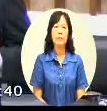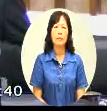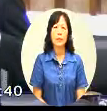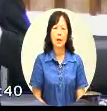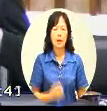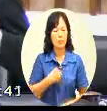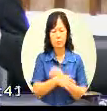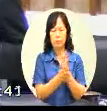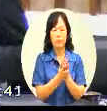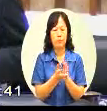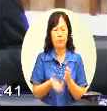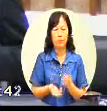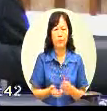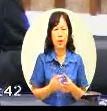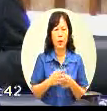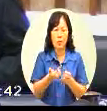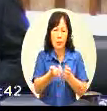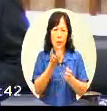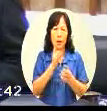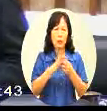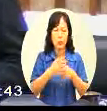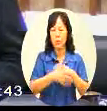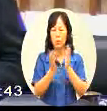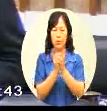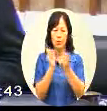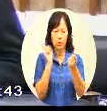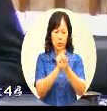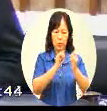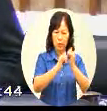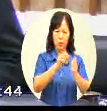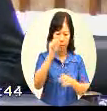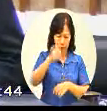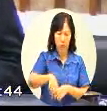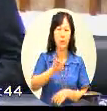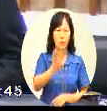以上是我对高雄市民的承诺。